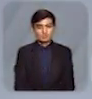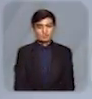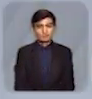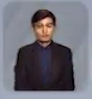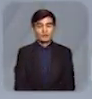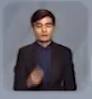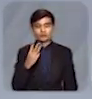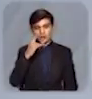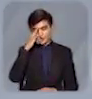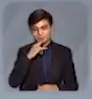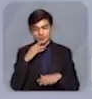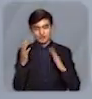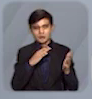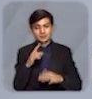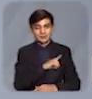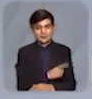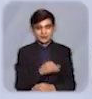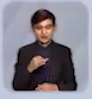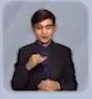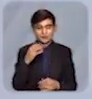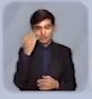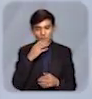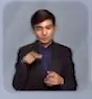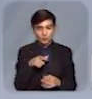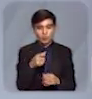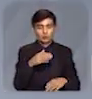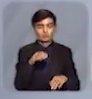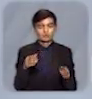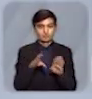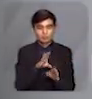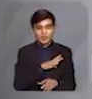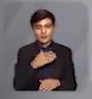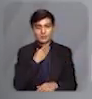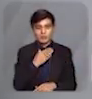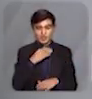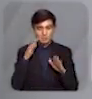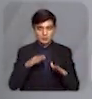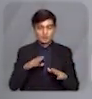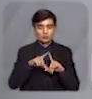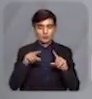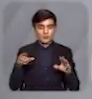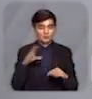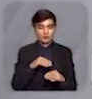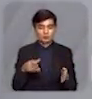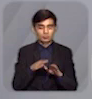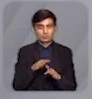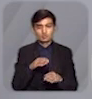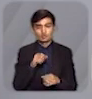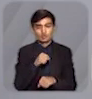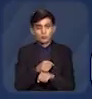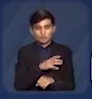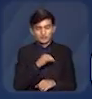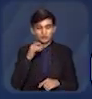Ал шығыс Қазақстанда боранның салдарынан жолдар жабылса, Семейде мектептерде сабақтар тоқтатылды. Бірер күндегі күннің жылып жаңбырдың